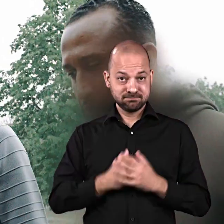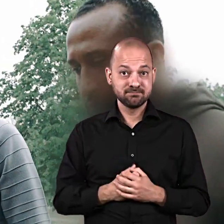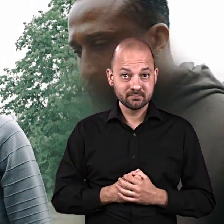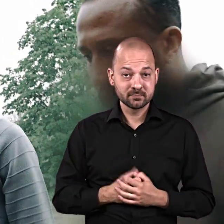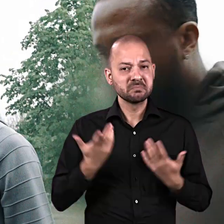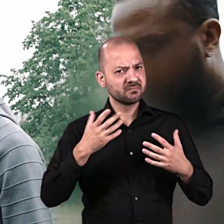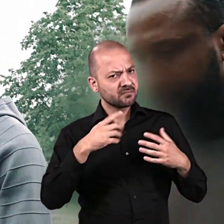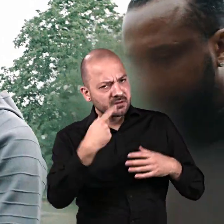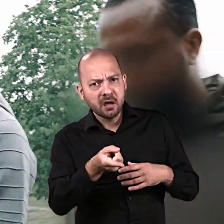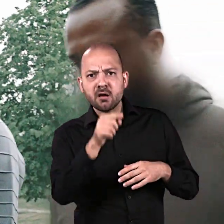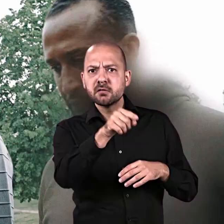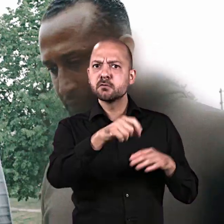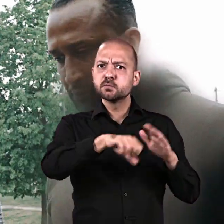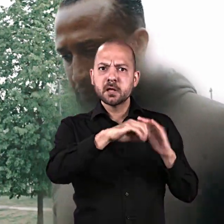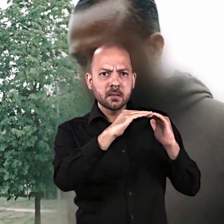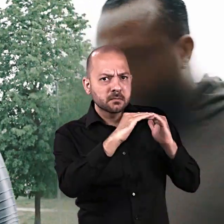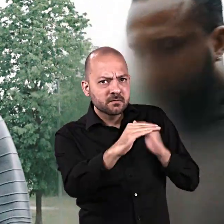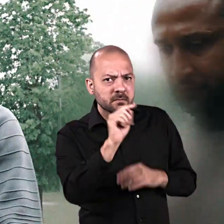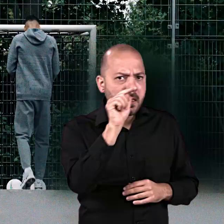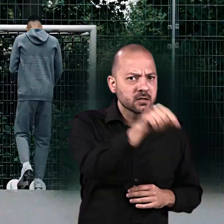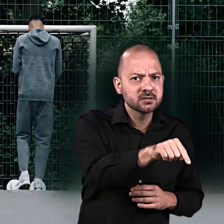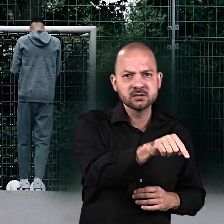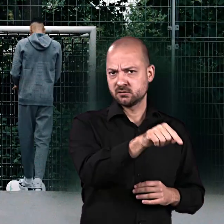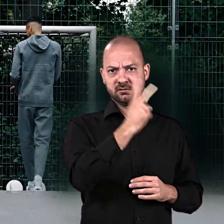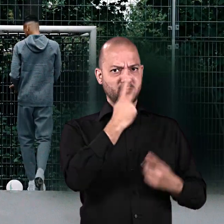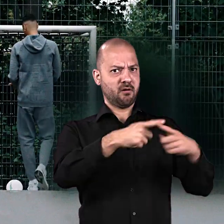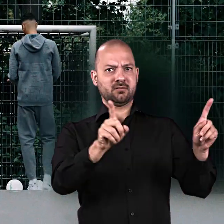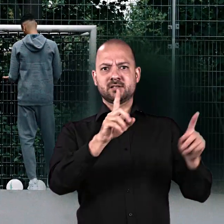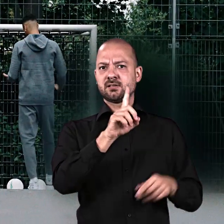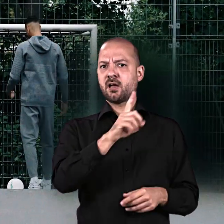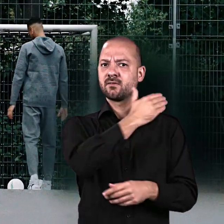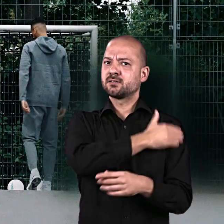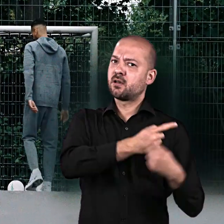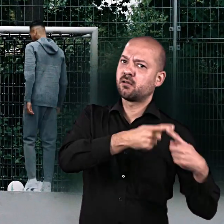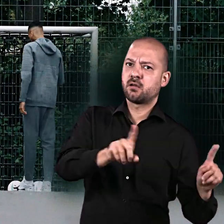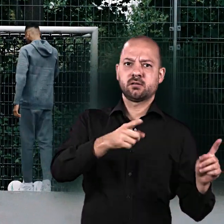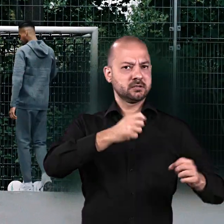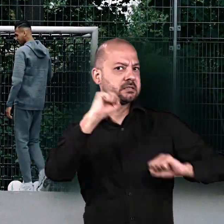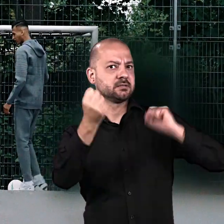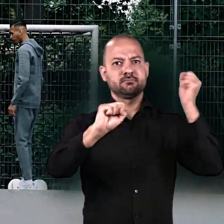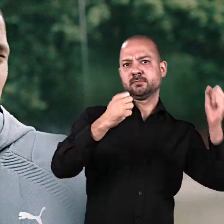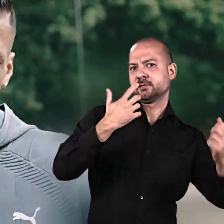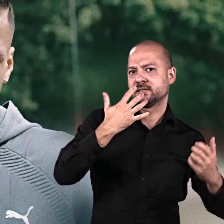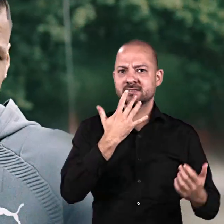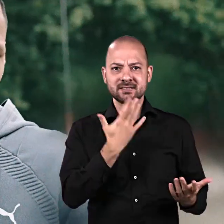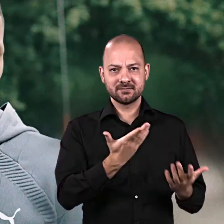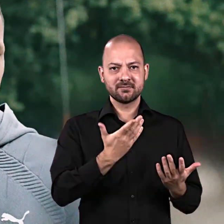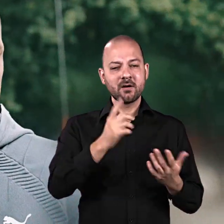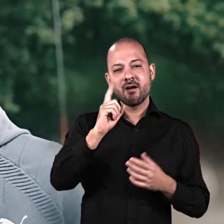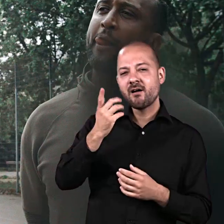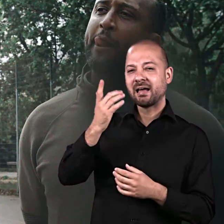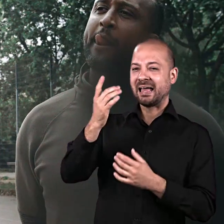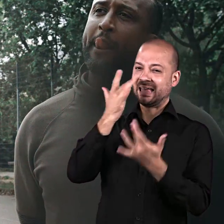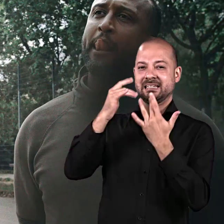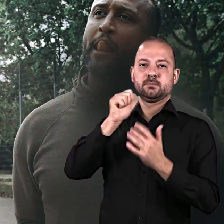Und klar, am Anfang auf dem Platz war natürlich dieser hitzköpfige Davy. Weil es für mich damals extrem schwer war, mit Kritik auch von euch, die nur